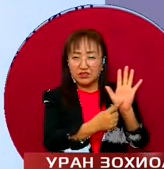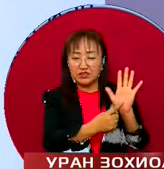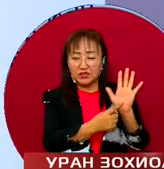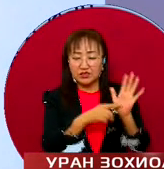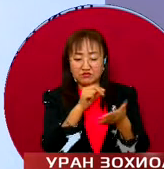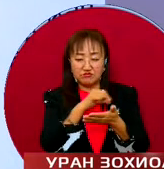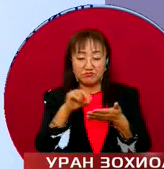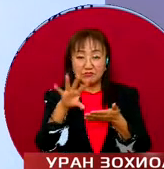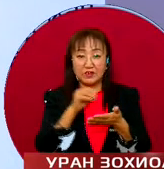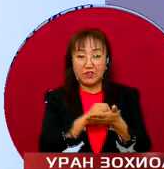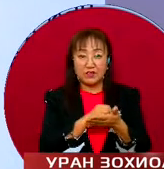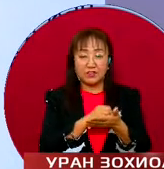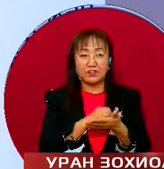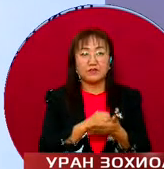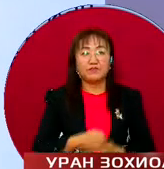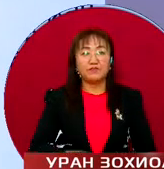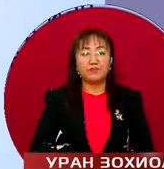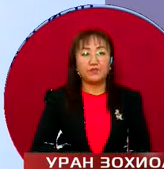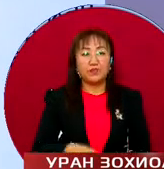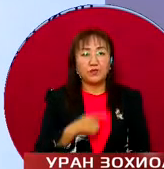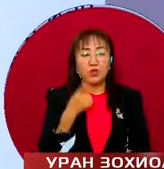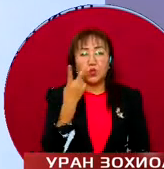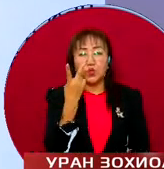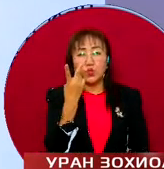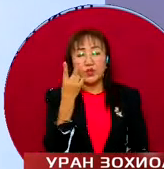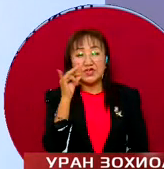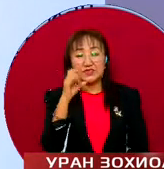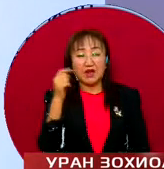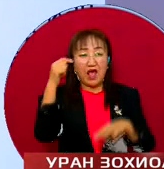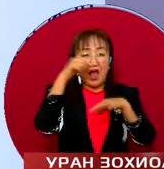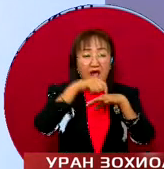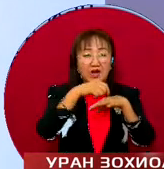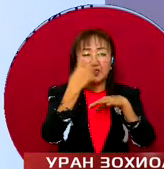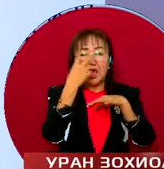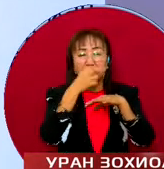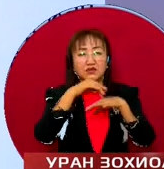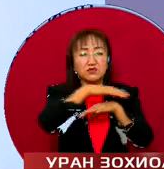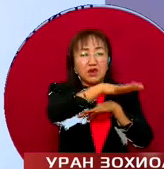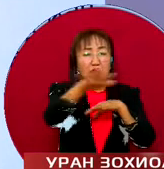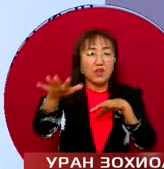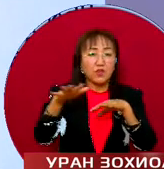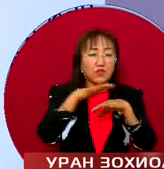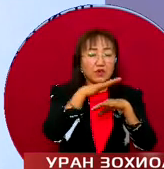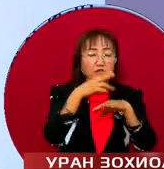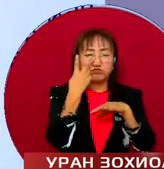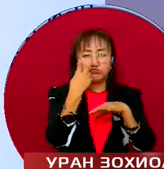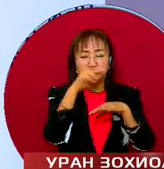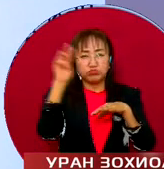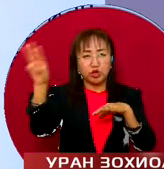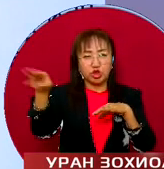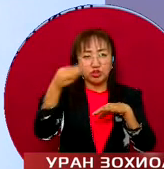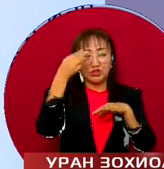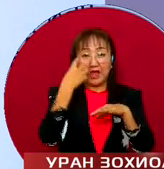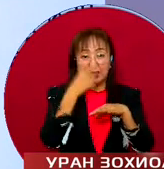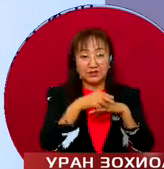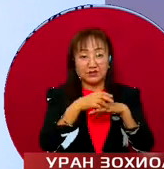Хүүс дээр гараад харахад тэр хавийн бүхий л бараа алган дээр тавьсан юм шиг тороон үзэгдэнэ. Хүүсийн овооны